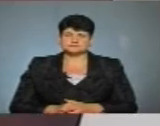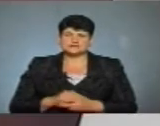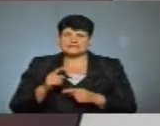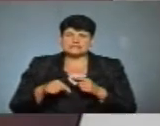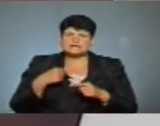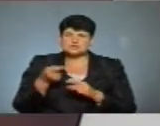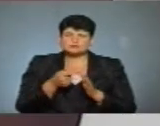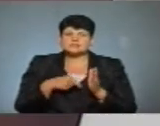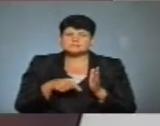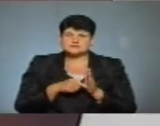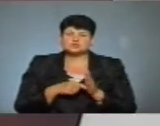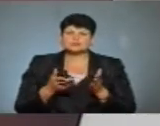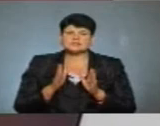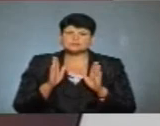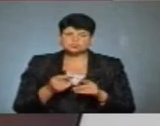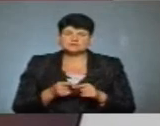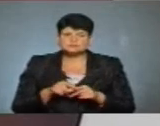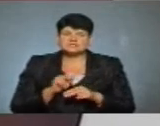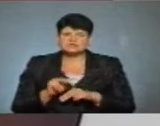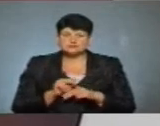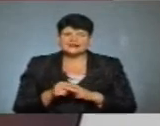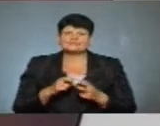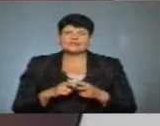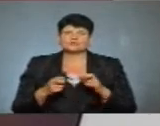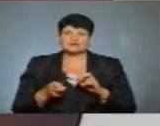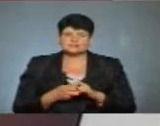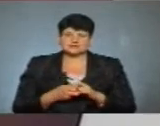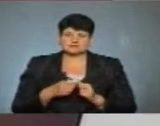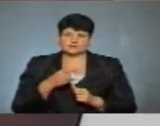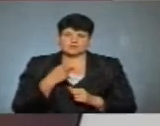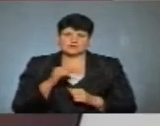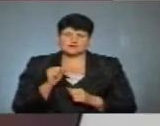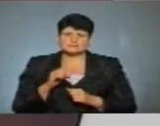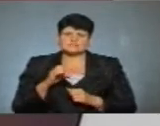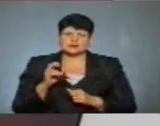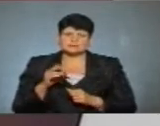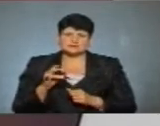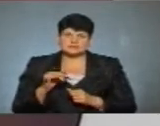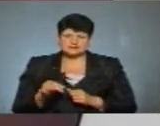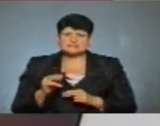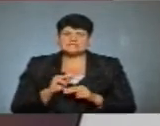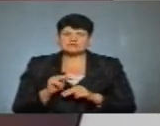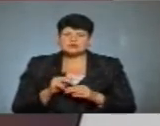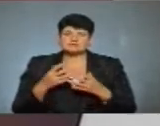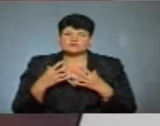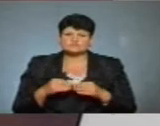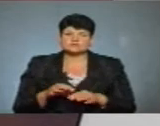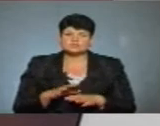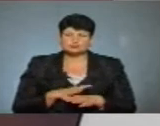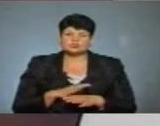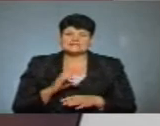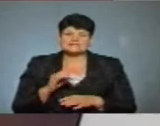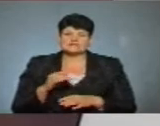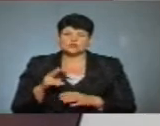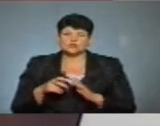Наступне місто, де відбудеться такий тренінг – Івано-Франківськ, каже Артем Скрипник. За його словами, з навчаннями вже побували в Сєвєродонецьку